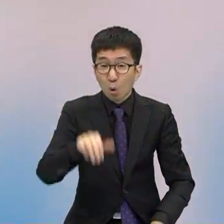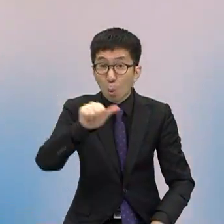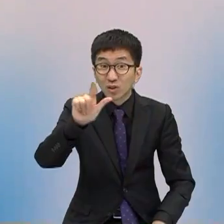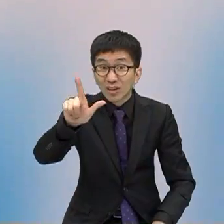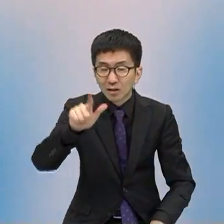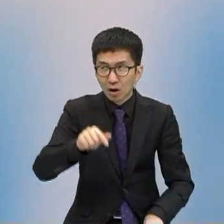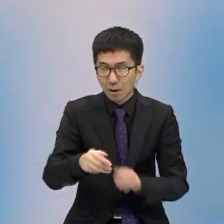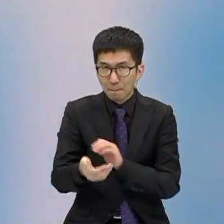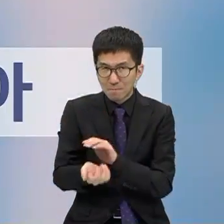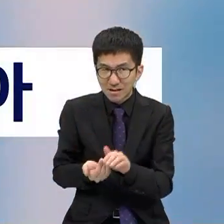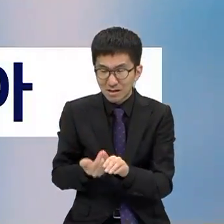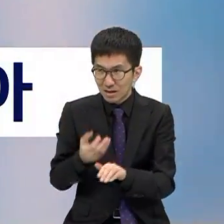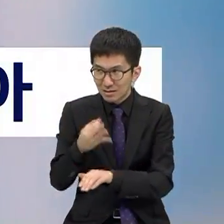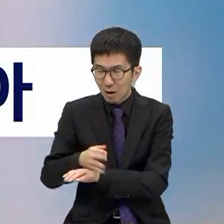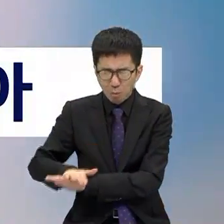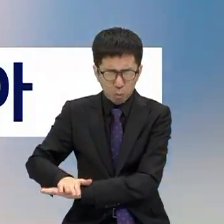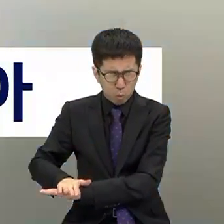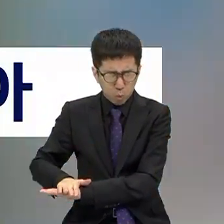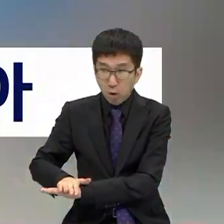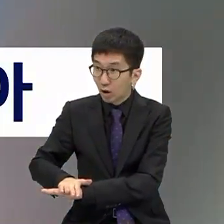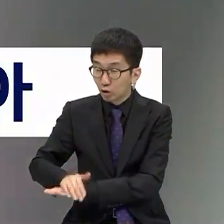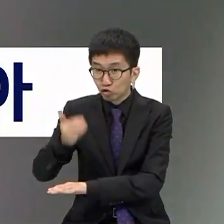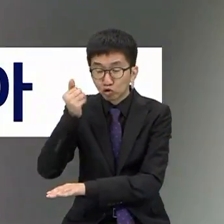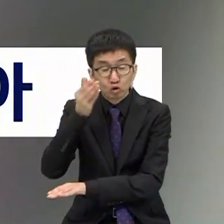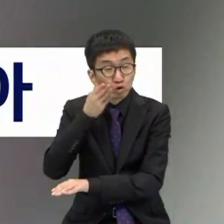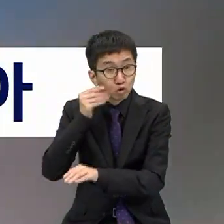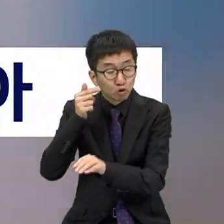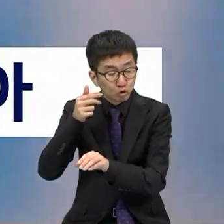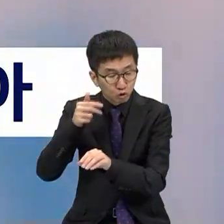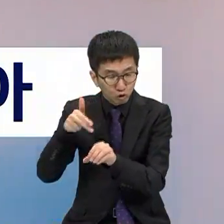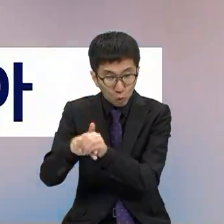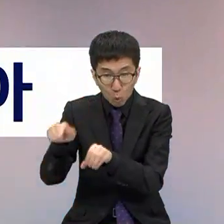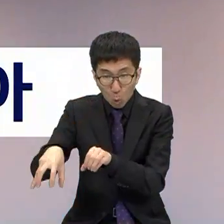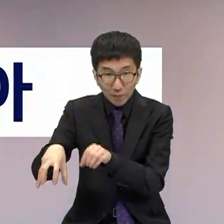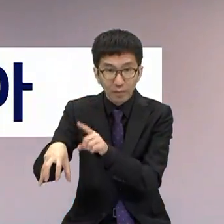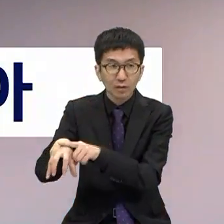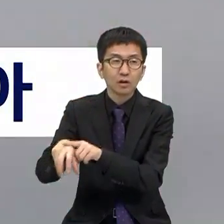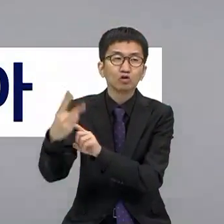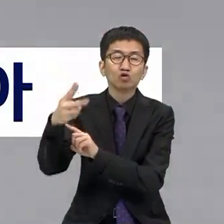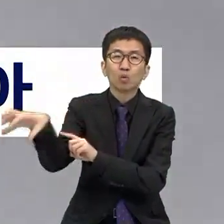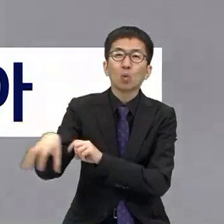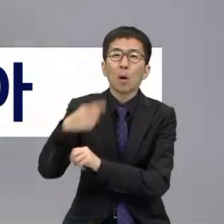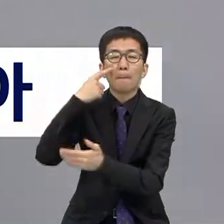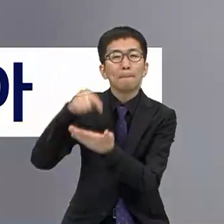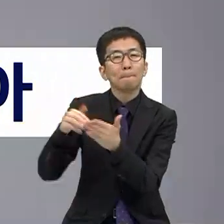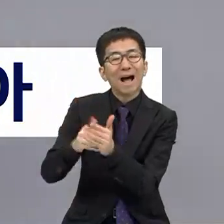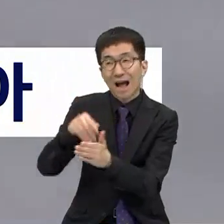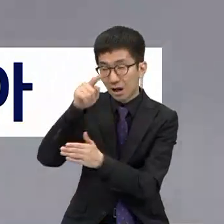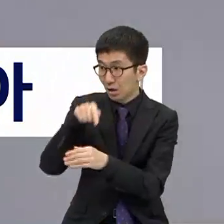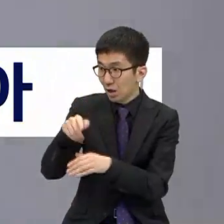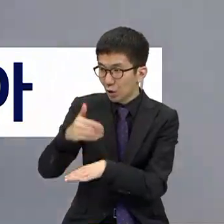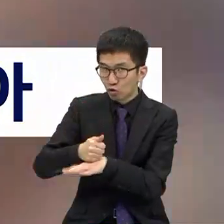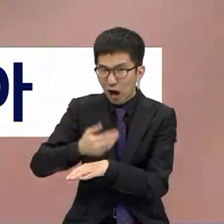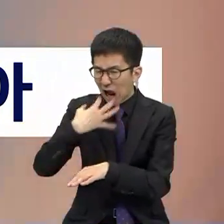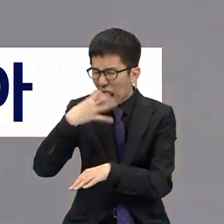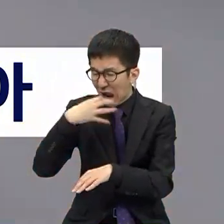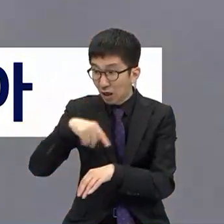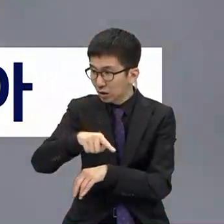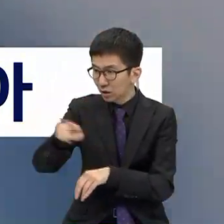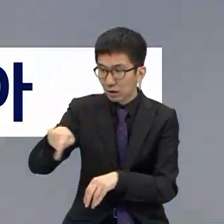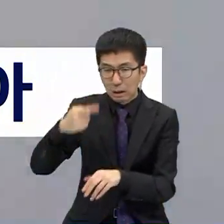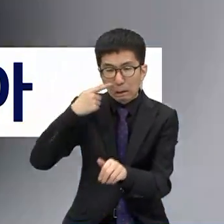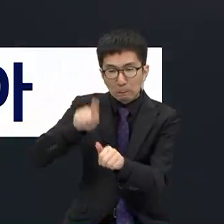넘는 물량을 보관하고 있던 주유소 업자 등 두 명이 정부 합동 단속반에 적발되는 등 가격 불안정을 이용해 폭리를 노린